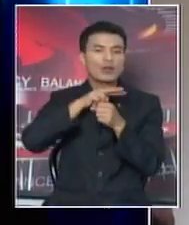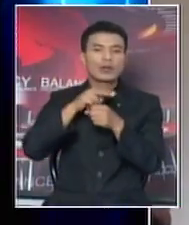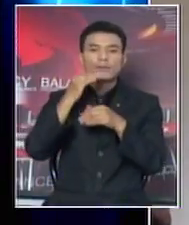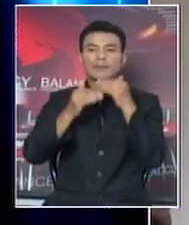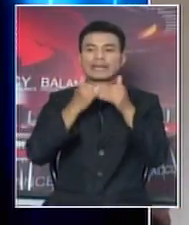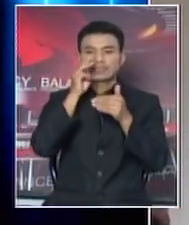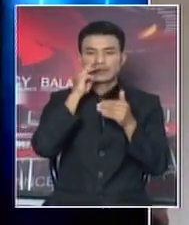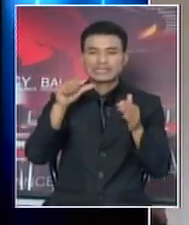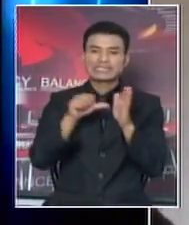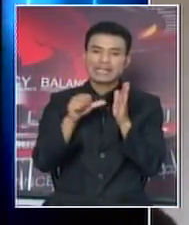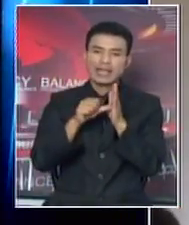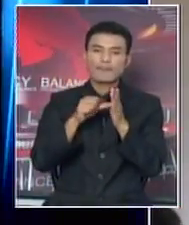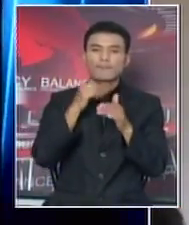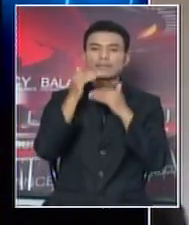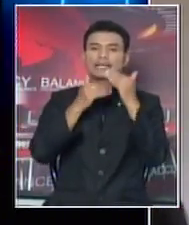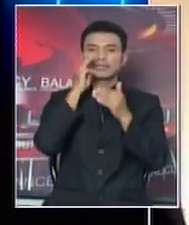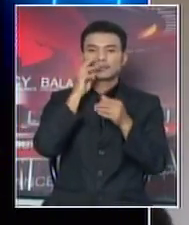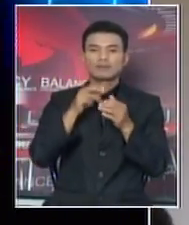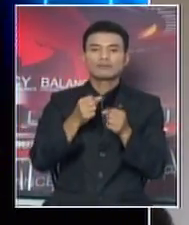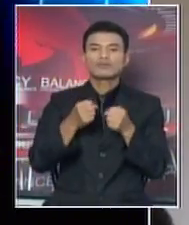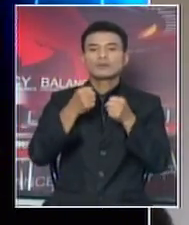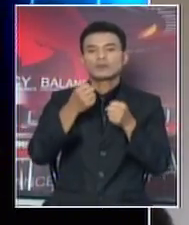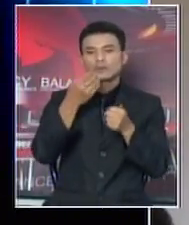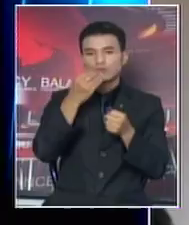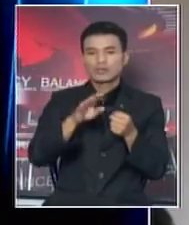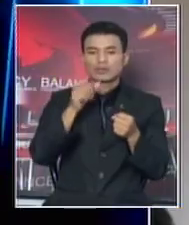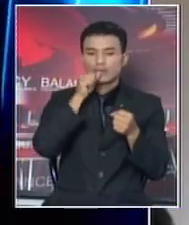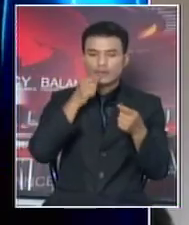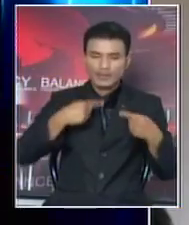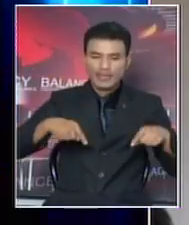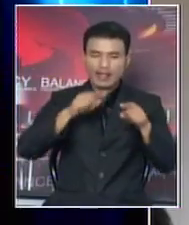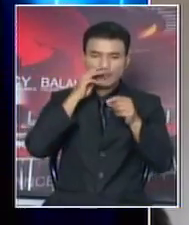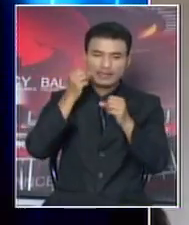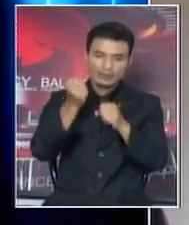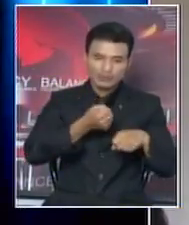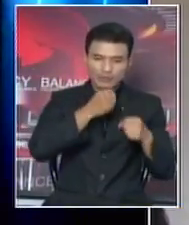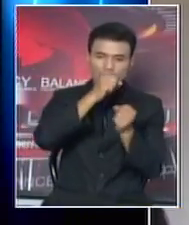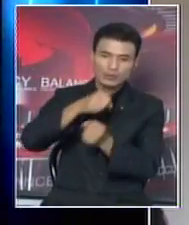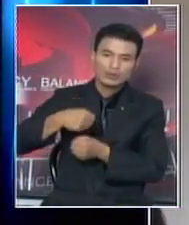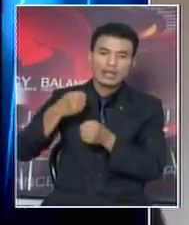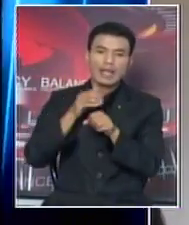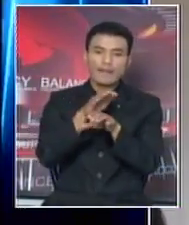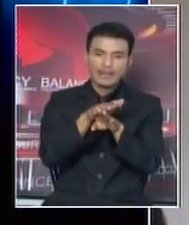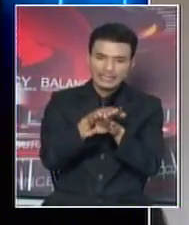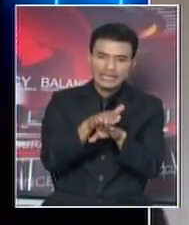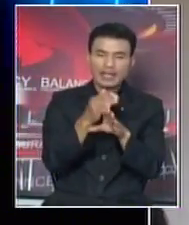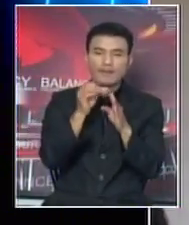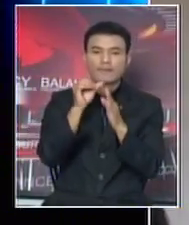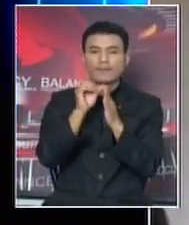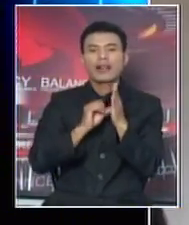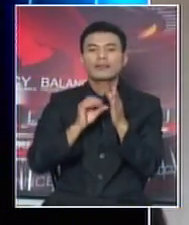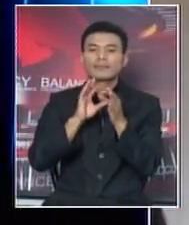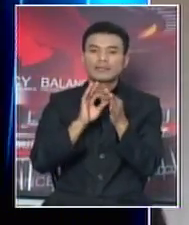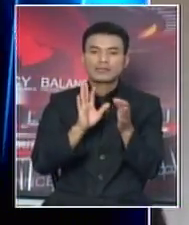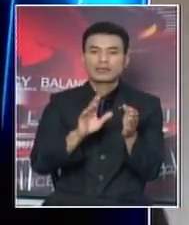त्यसले जिल्लाकै पर्यटन विकासमा पनि टेवा पुर्याउने र त्यो तालमा डुङ्गा चल्छ, त्यो तालमा माछा पालन हुन्छ र त्यो